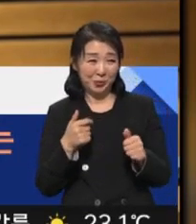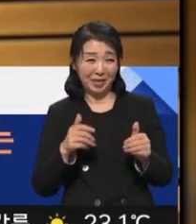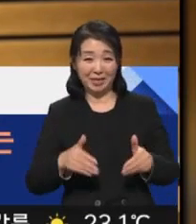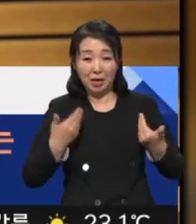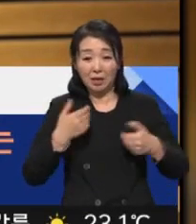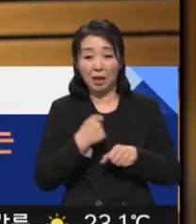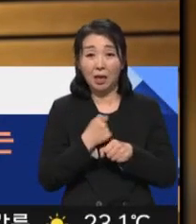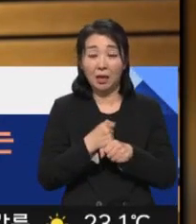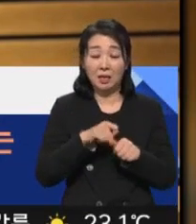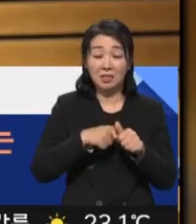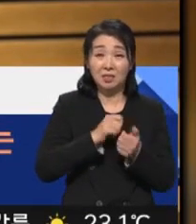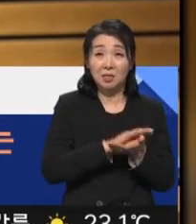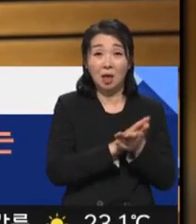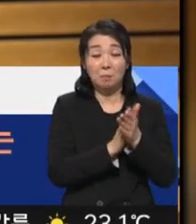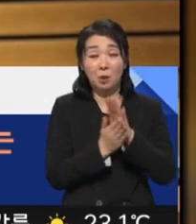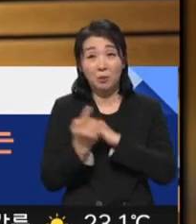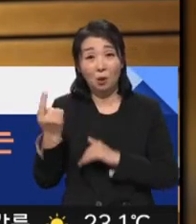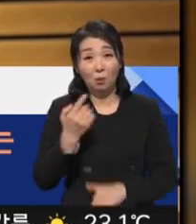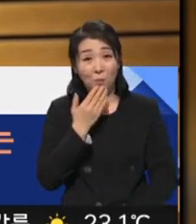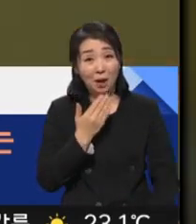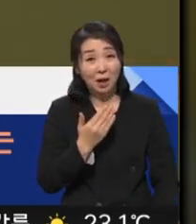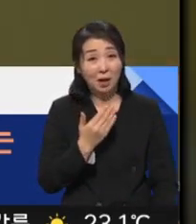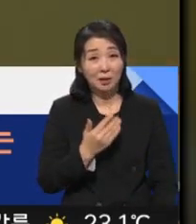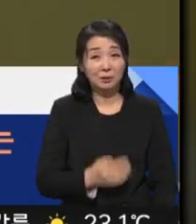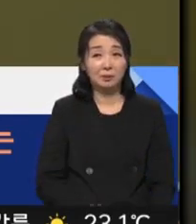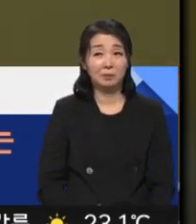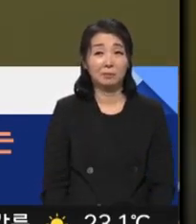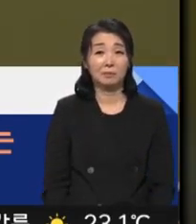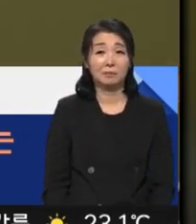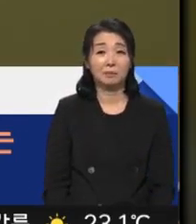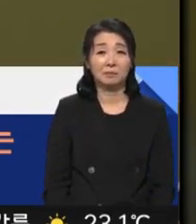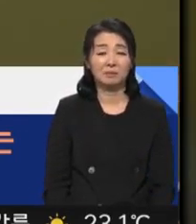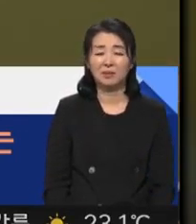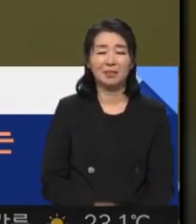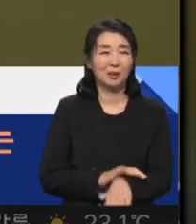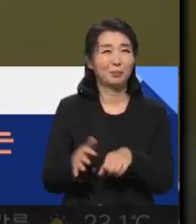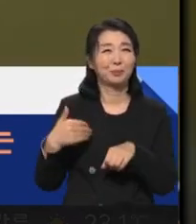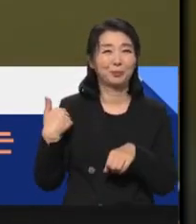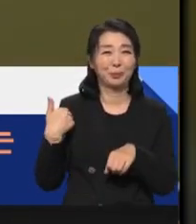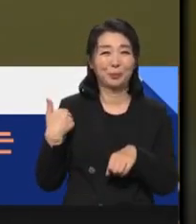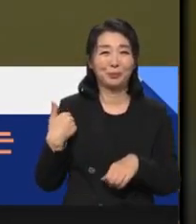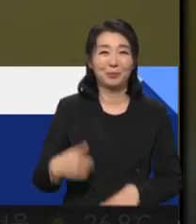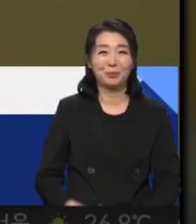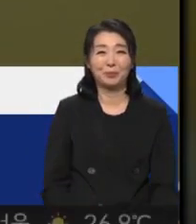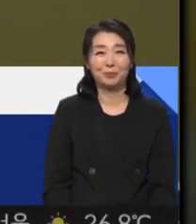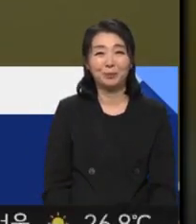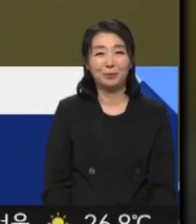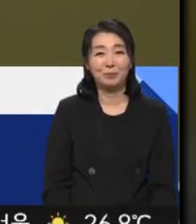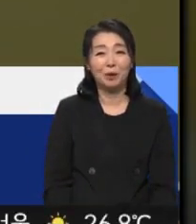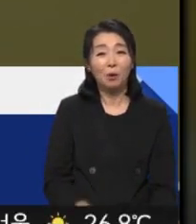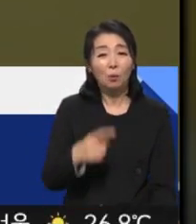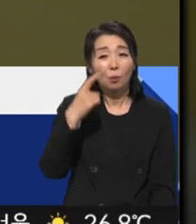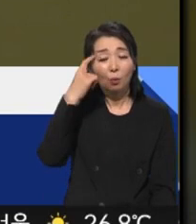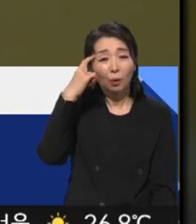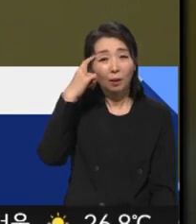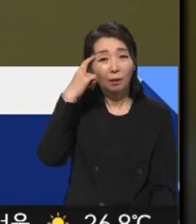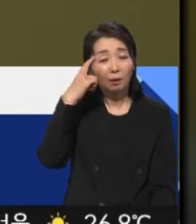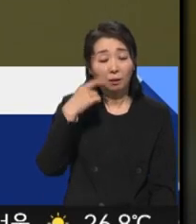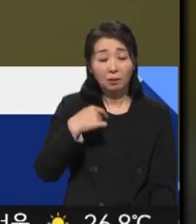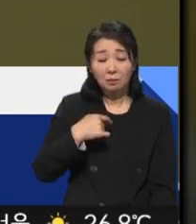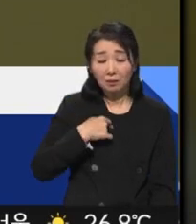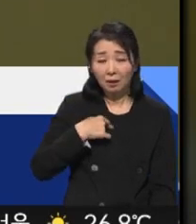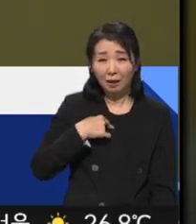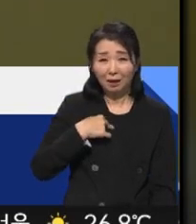징계의 변화라는 변수도 있을 수 있습니까? 그것은 잘 모르겠어요. 제가 그런 것을